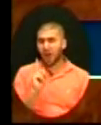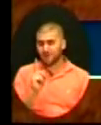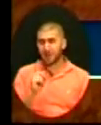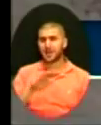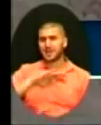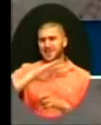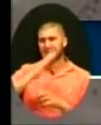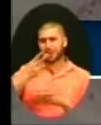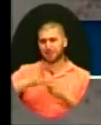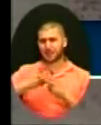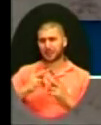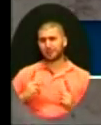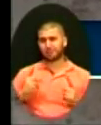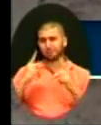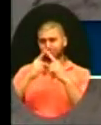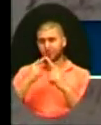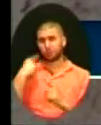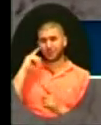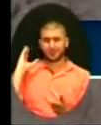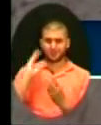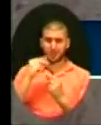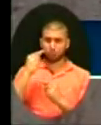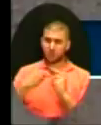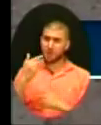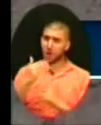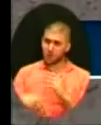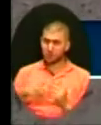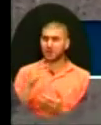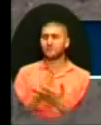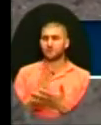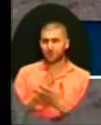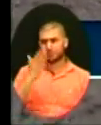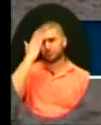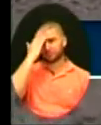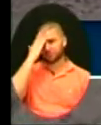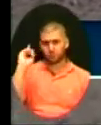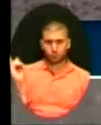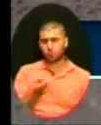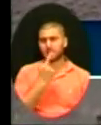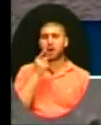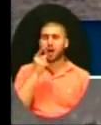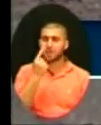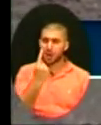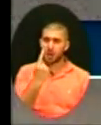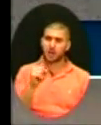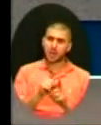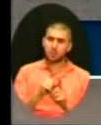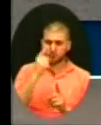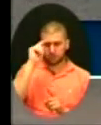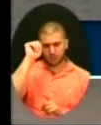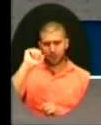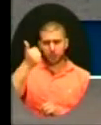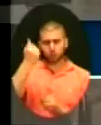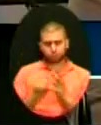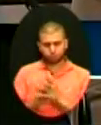מערכת כיפת ברזל, שאני חושבת שבשנים האחרונות כבר ידוע לכל שאתה למעשה אבי המולידה של המערכת